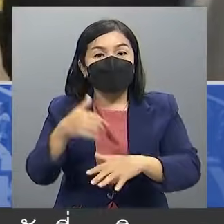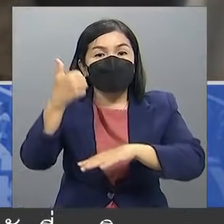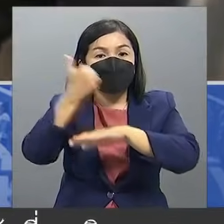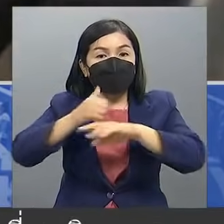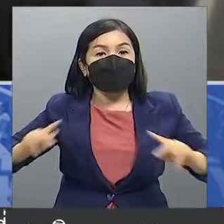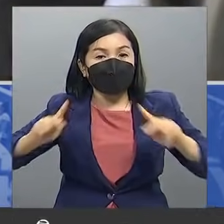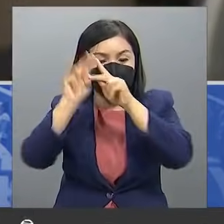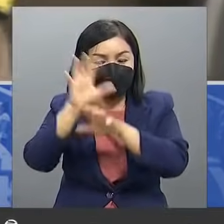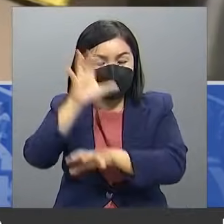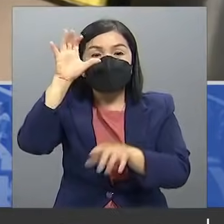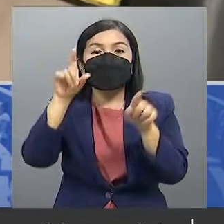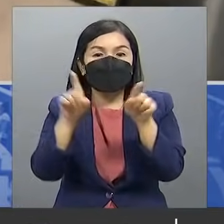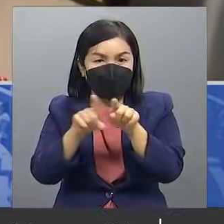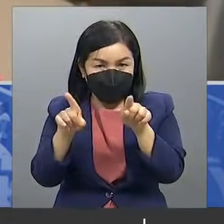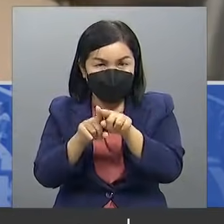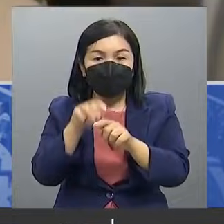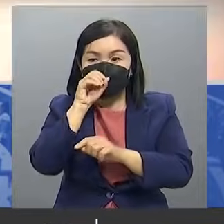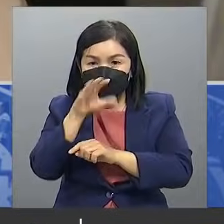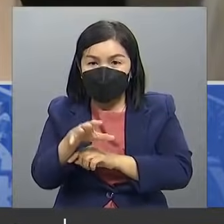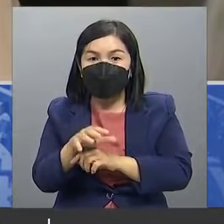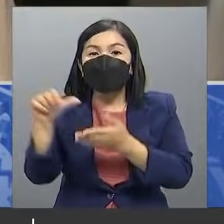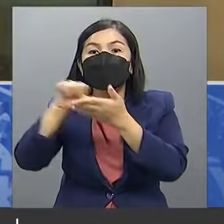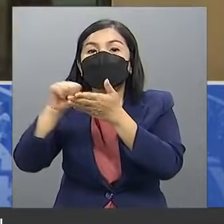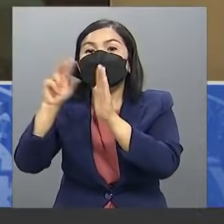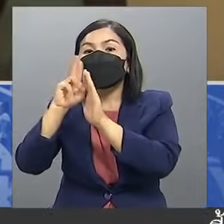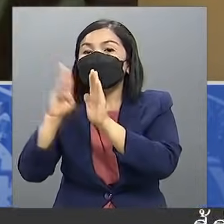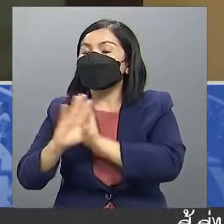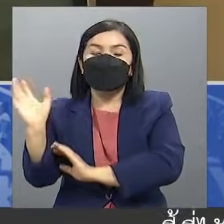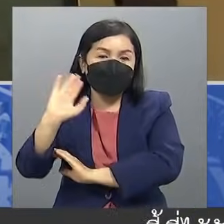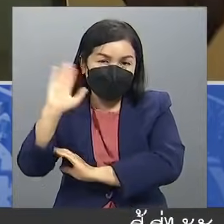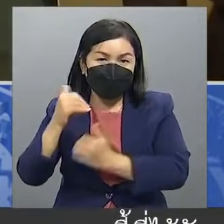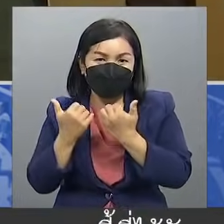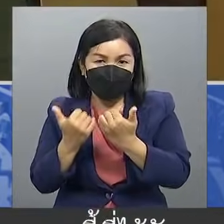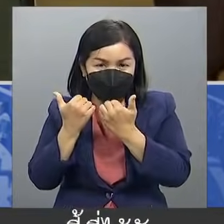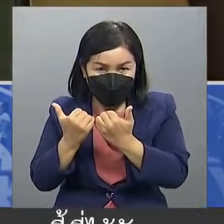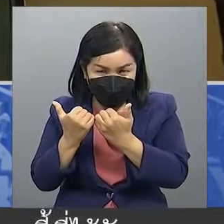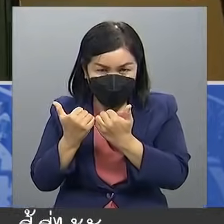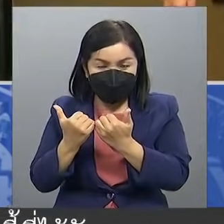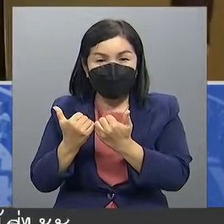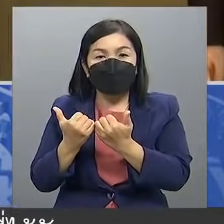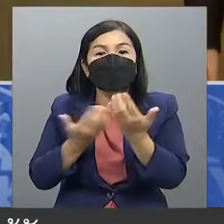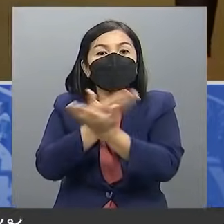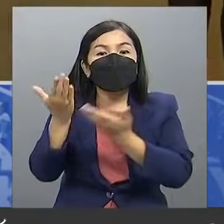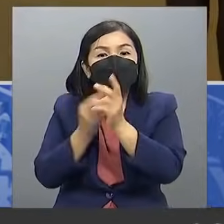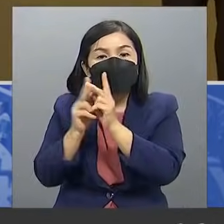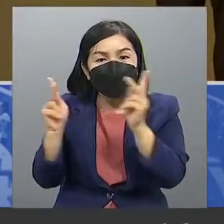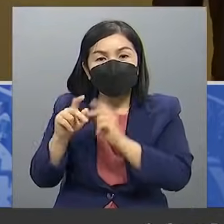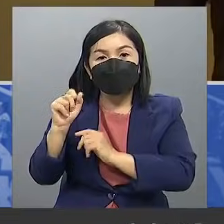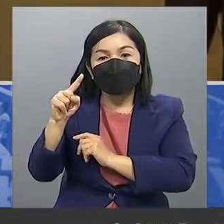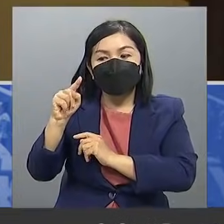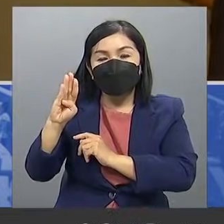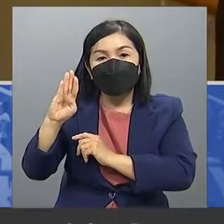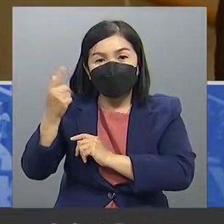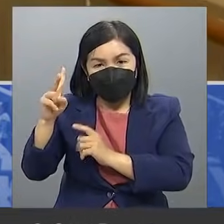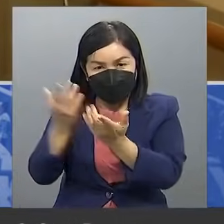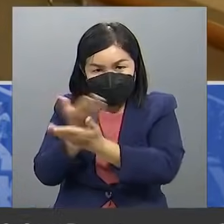ไทยนะครับที่ระบุว่าไม่ต้องแก้กฎระเบียบเวลานี้อยู่ที่สบคจะพิจารณาครับขณะที่นายวิษณุเครืองามรอง